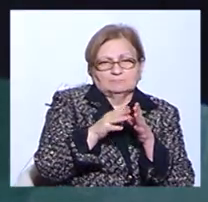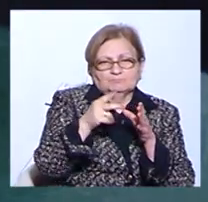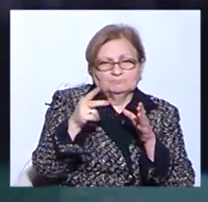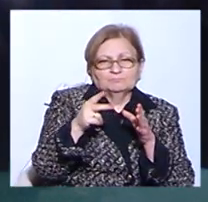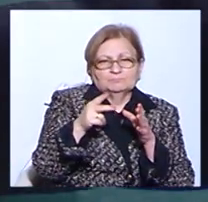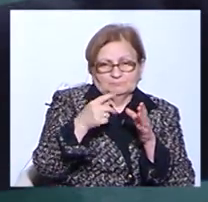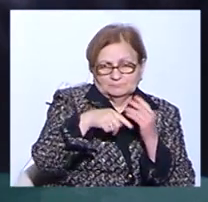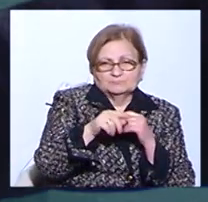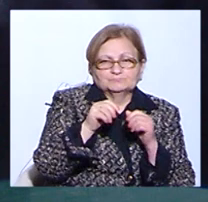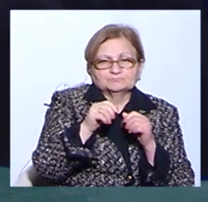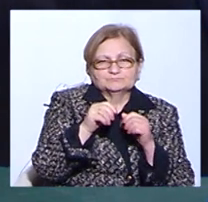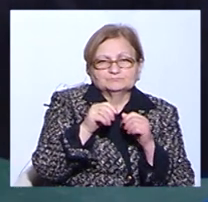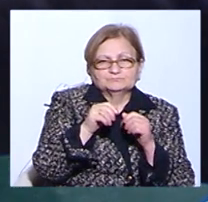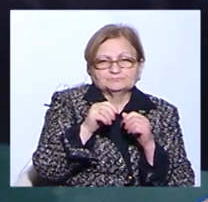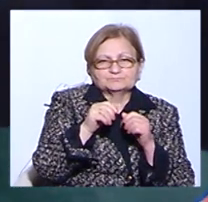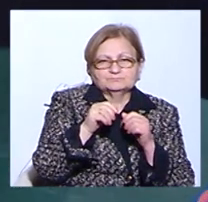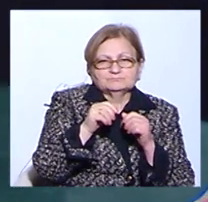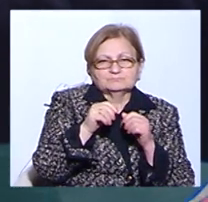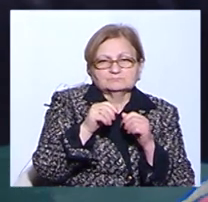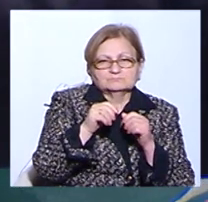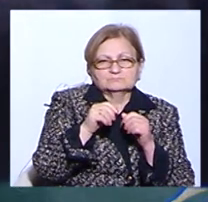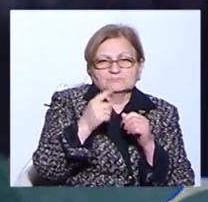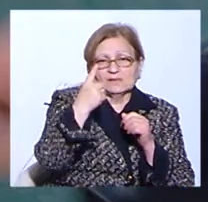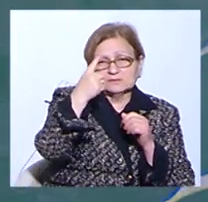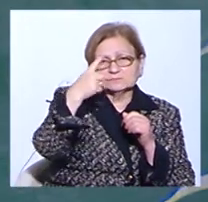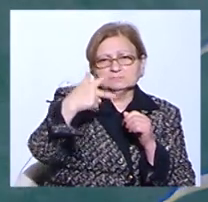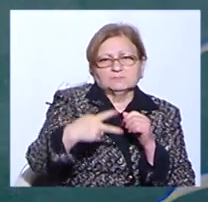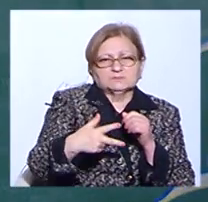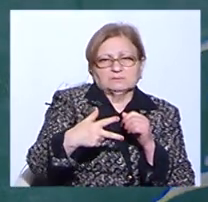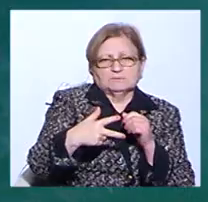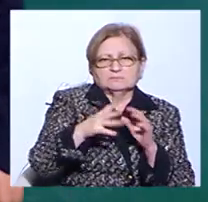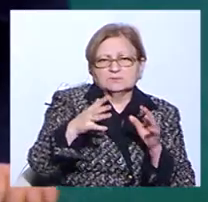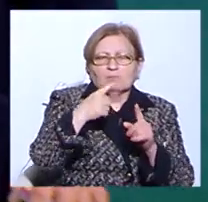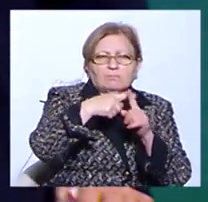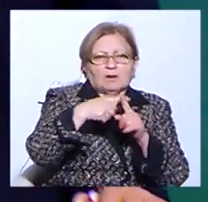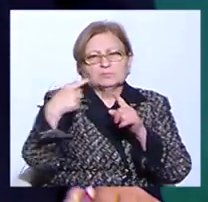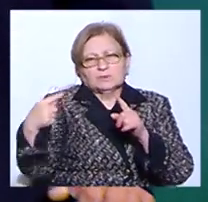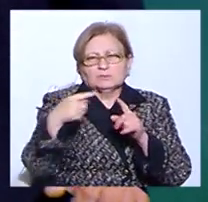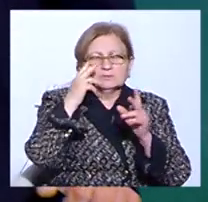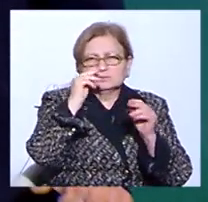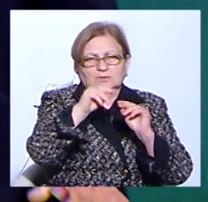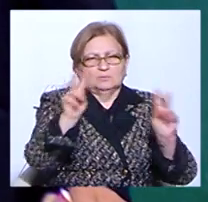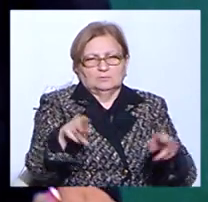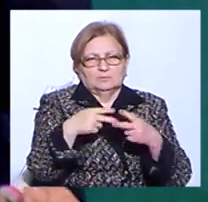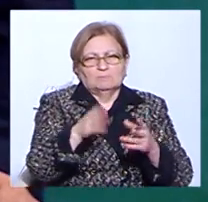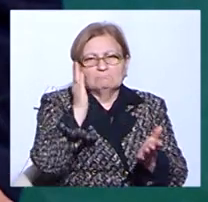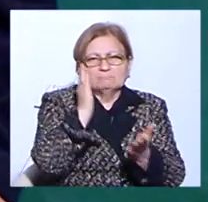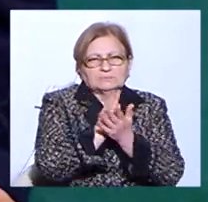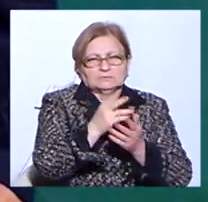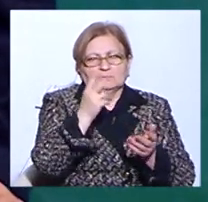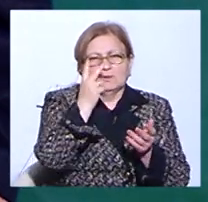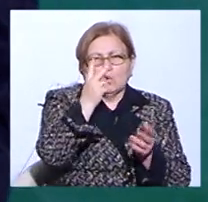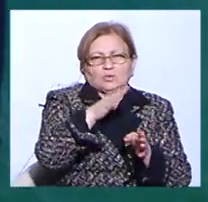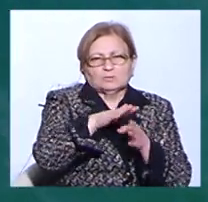შორის 2/3 და 1/13. აჰა. მე რა გორი ჩაწერა